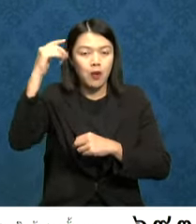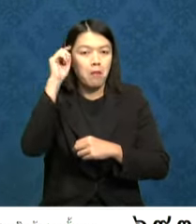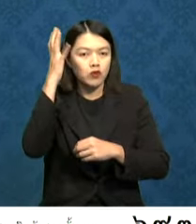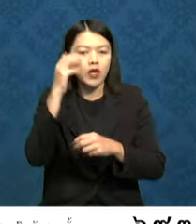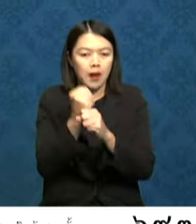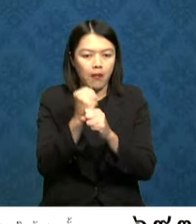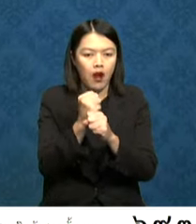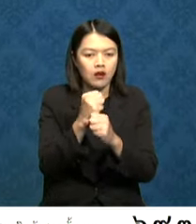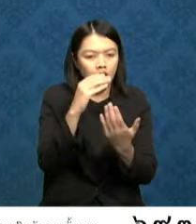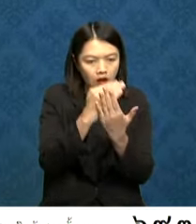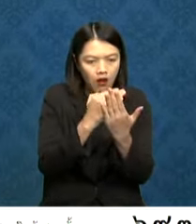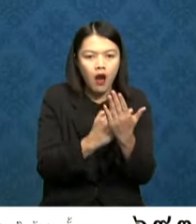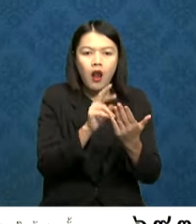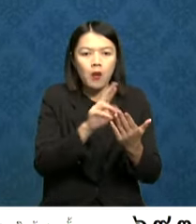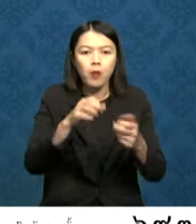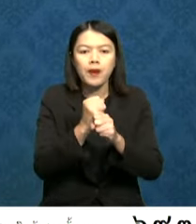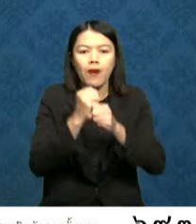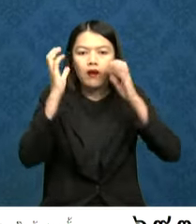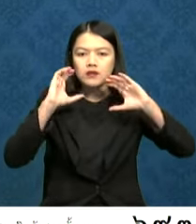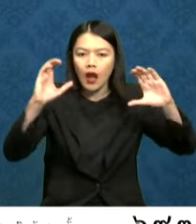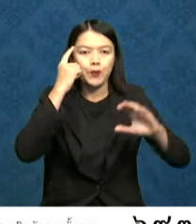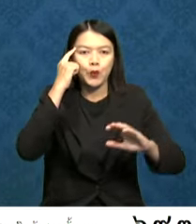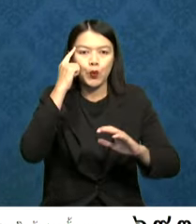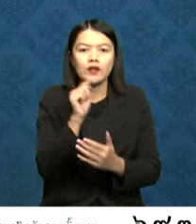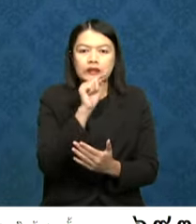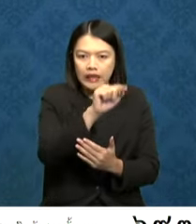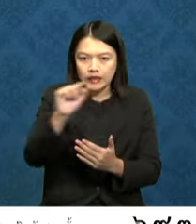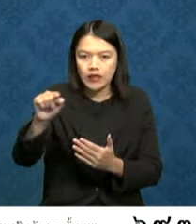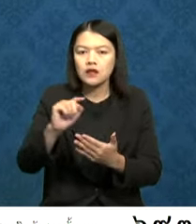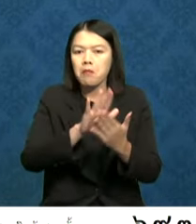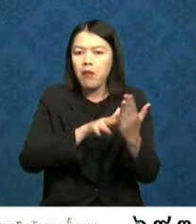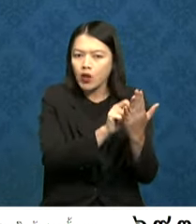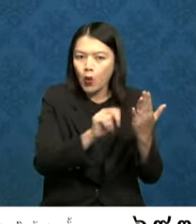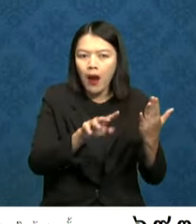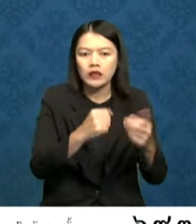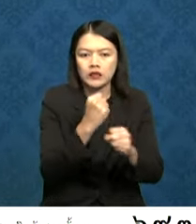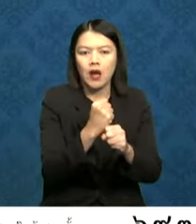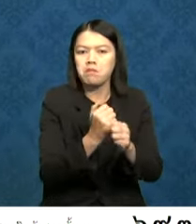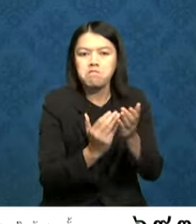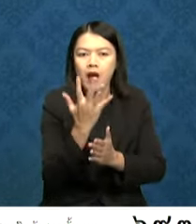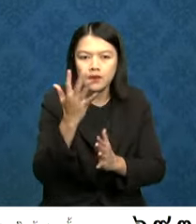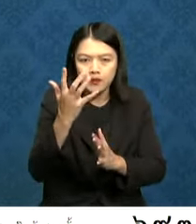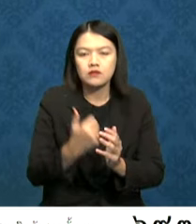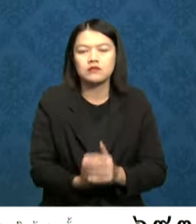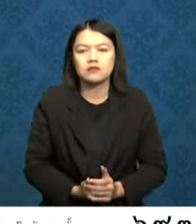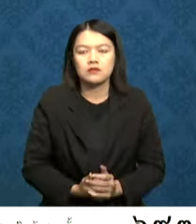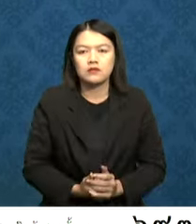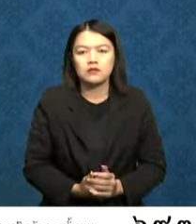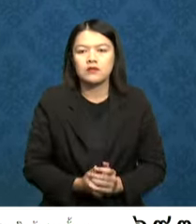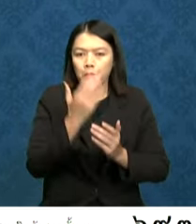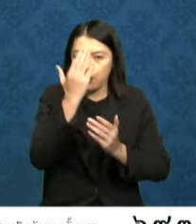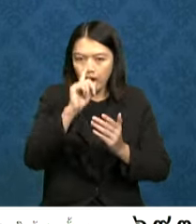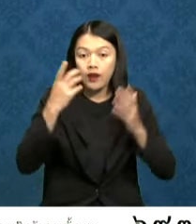ราชการว่าจะขับเคลื่อนอย่างไรออกข้อสั่งการไปนโยบายก็ไม่เป็นผลหรือเป็นอีกแบบครับก็เพราะ